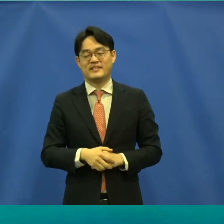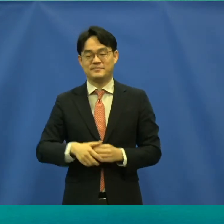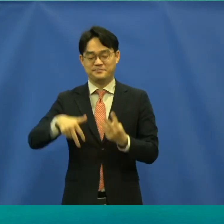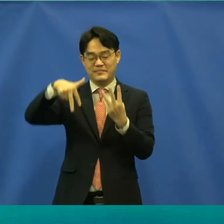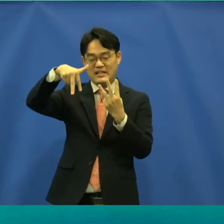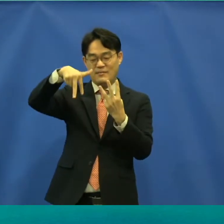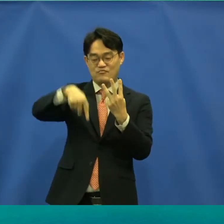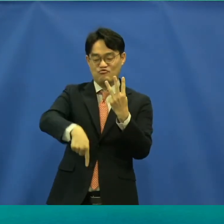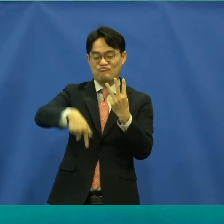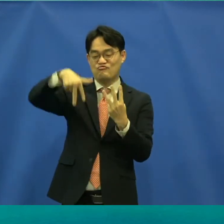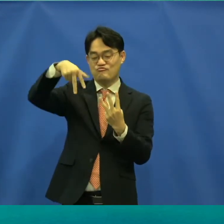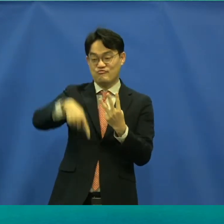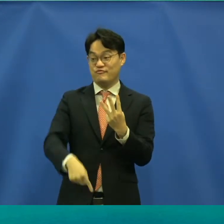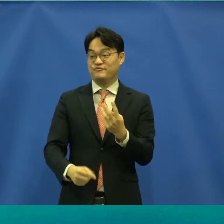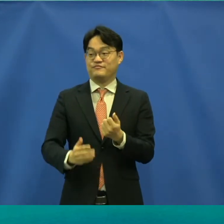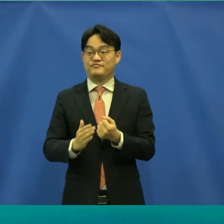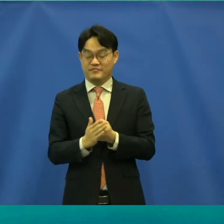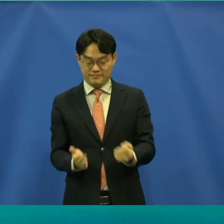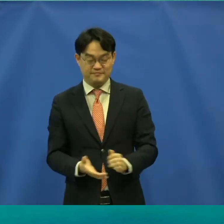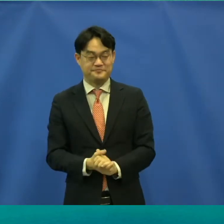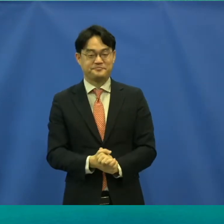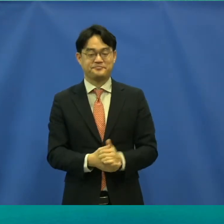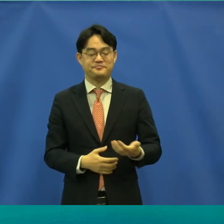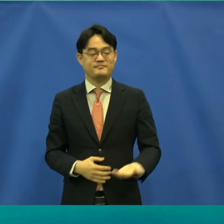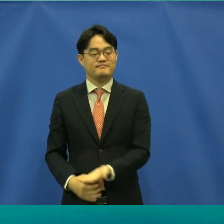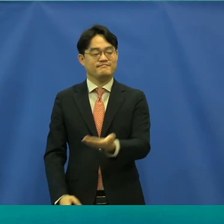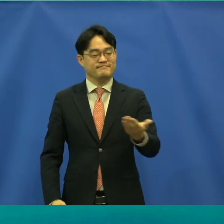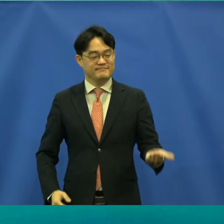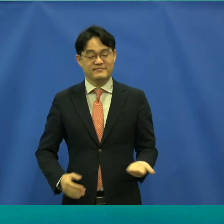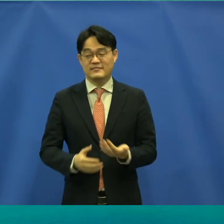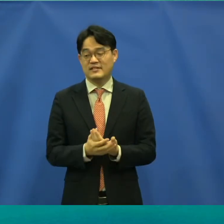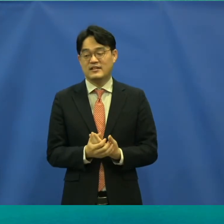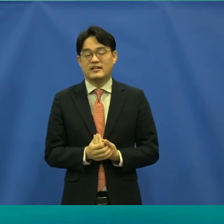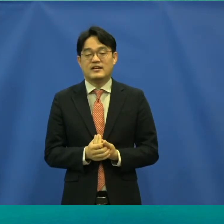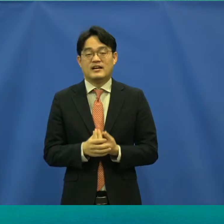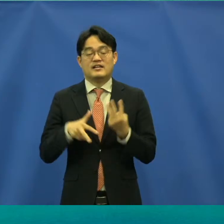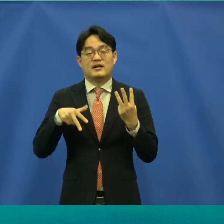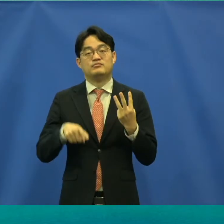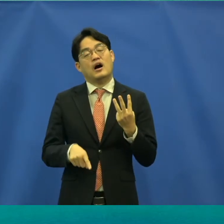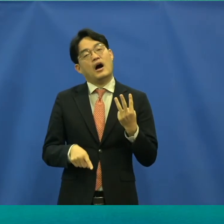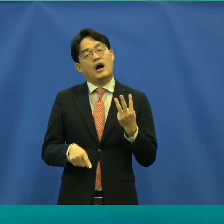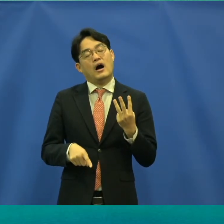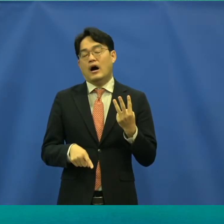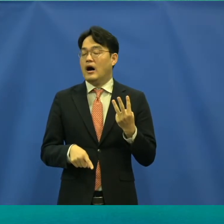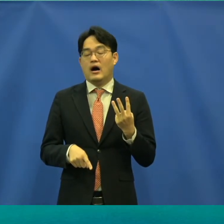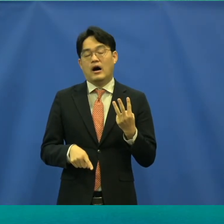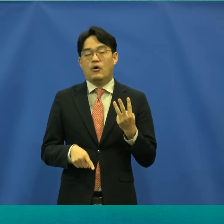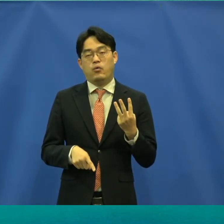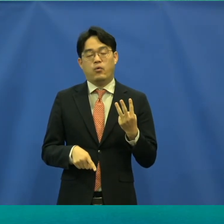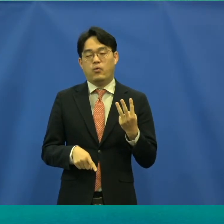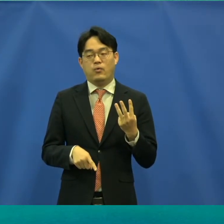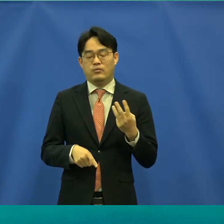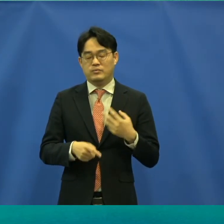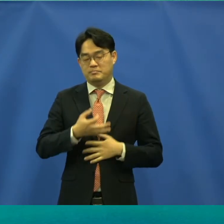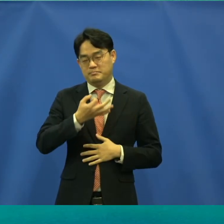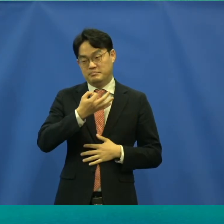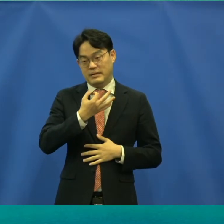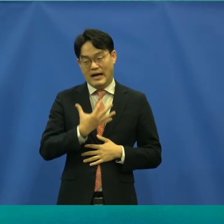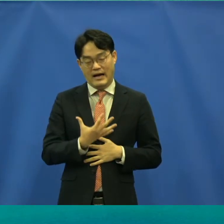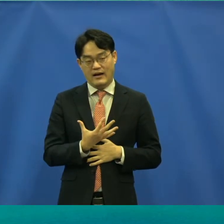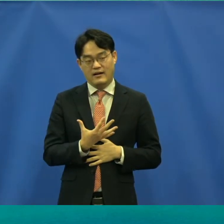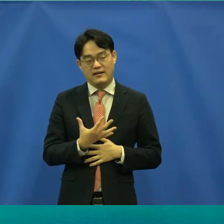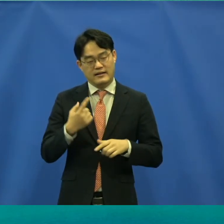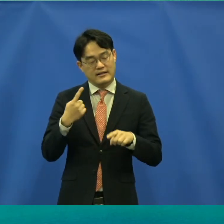3주니까 여러분들이 이렇게 만만치는 않죠, 여러분. 새벽기도 이렇게 새벽에 나오시고 오늘